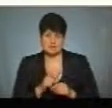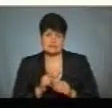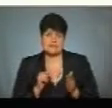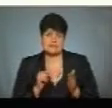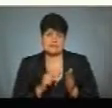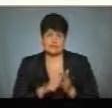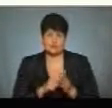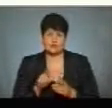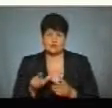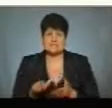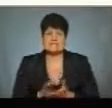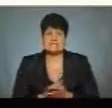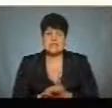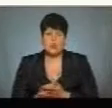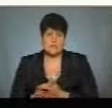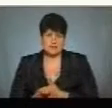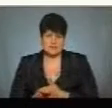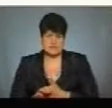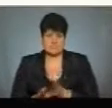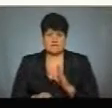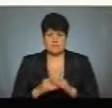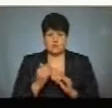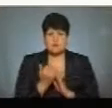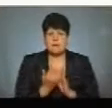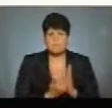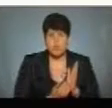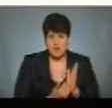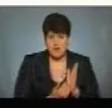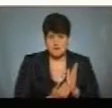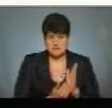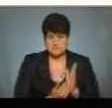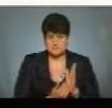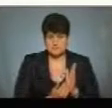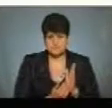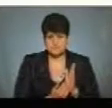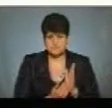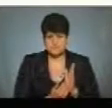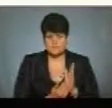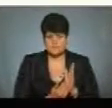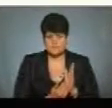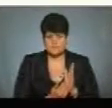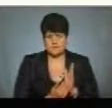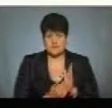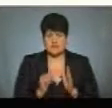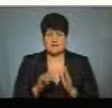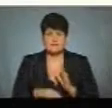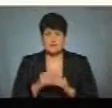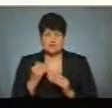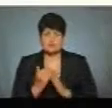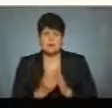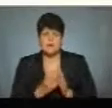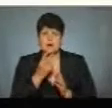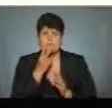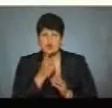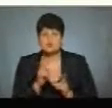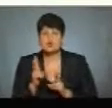завжди націлює, щоб люди знайомилися з виборчими програмами. І, ну, тобто, саме там передвиборча програма,